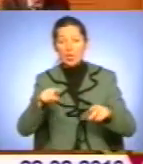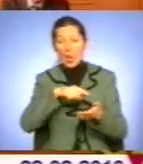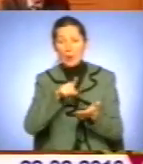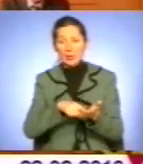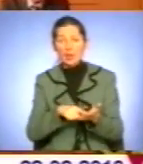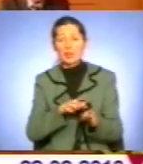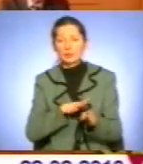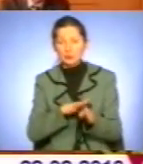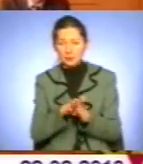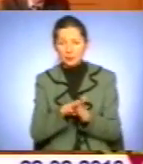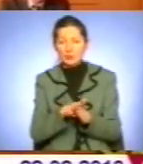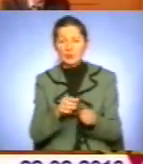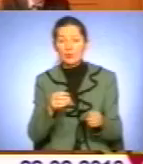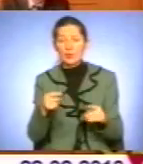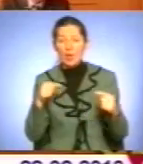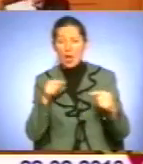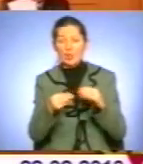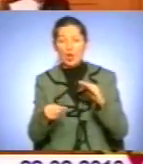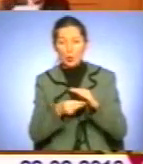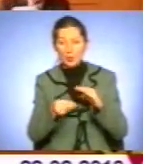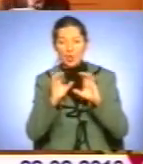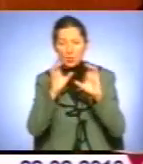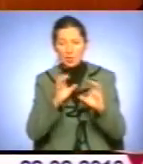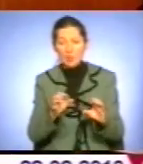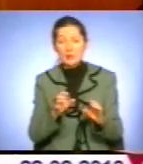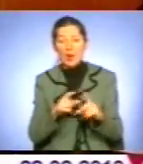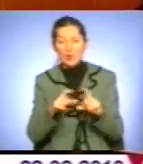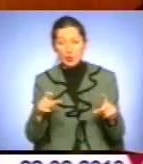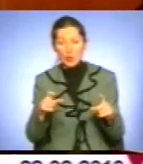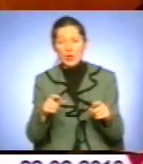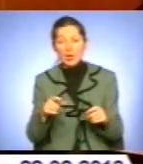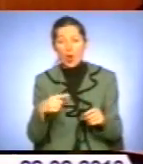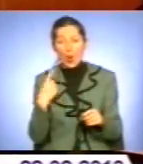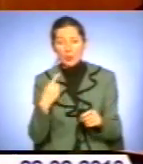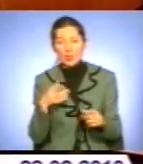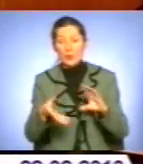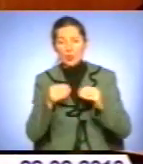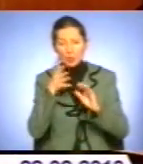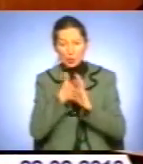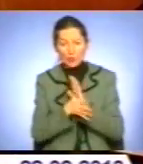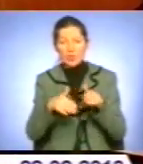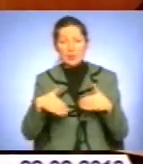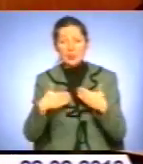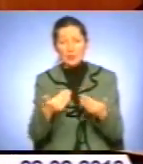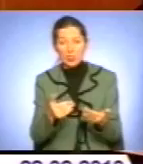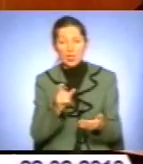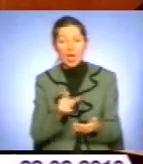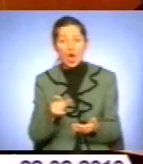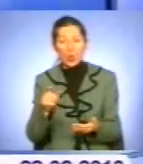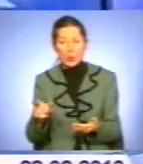антикорупційного законодавства в установах та закладах соціального захисту населення в області та проаналізували звернення громадян.